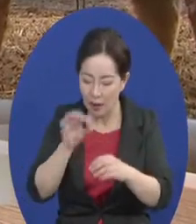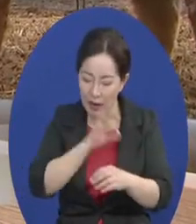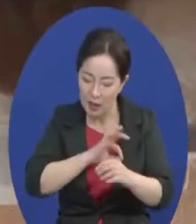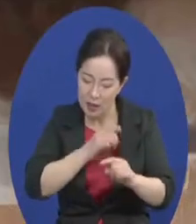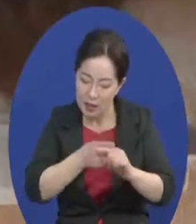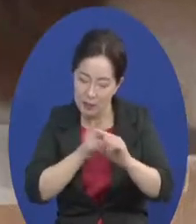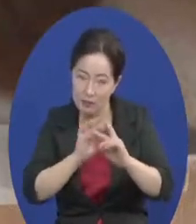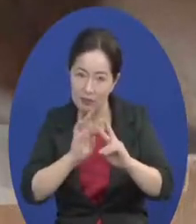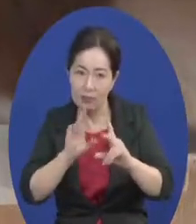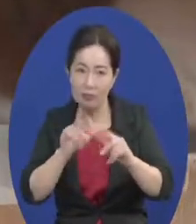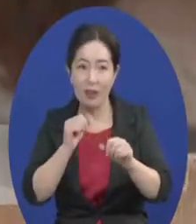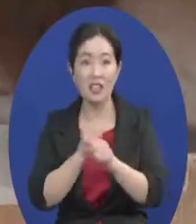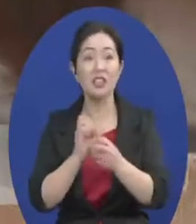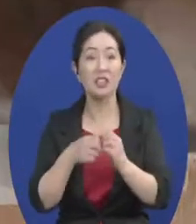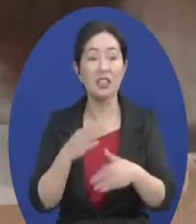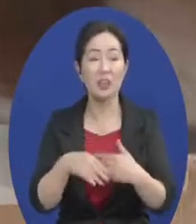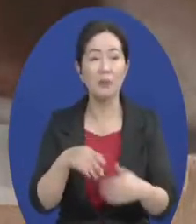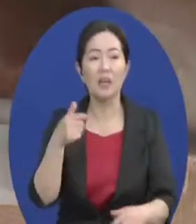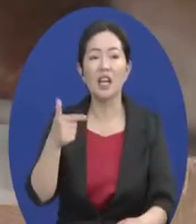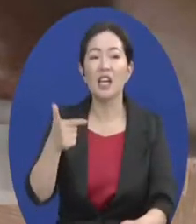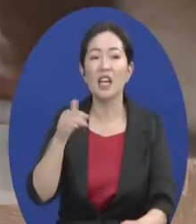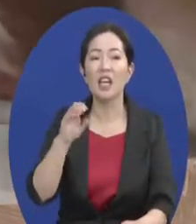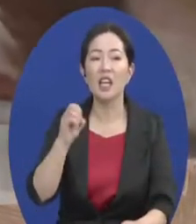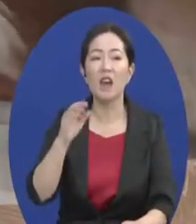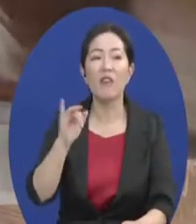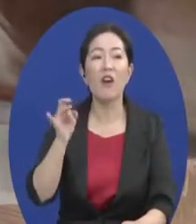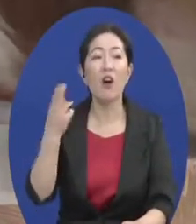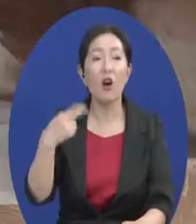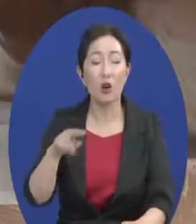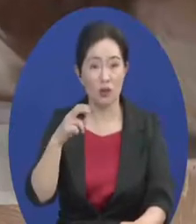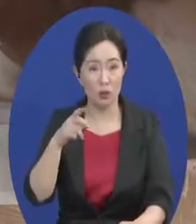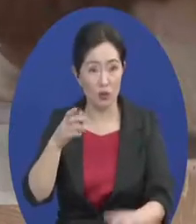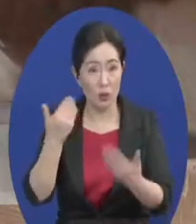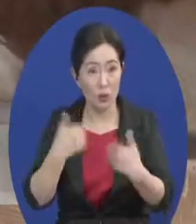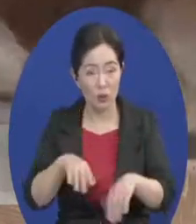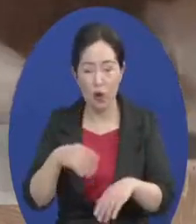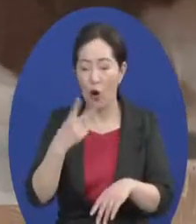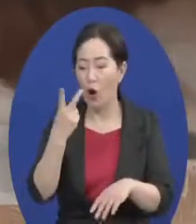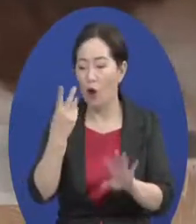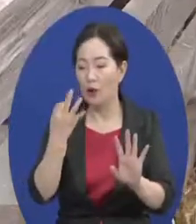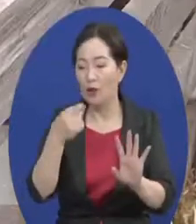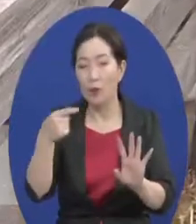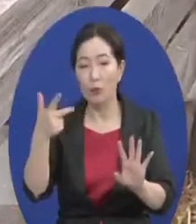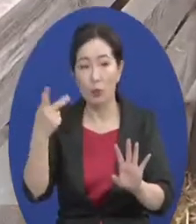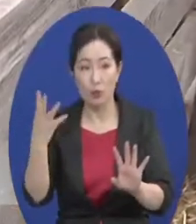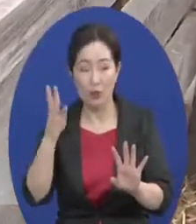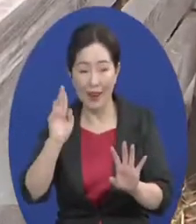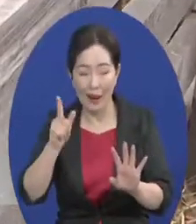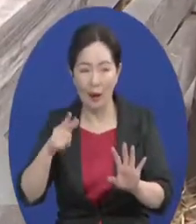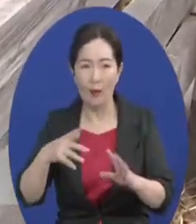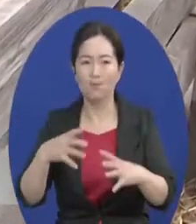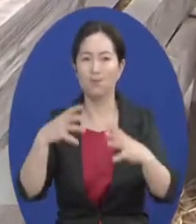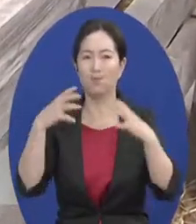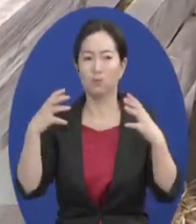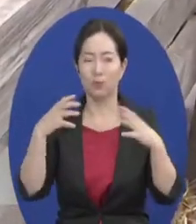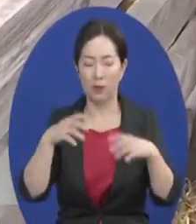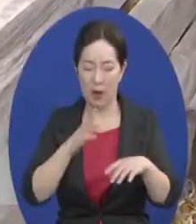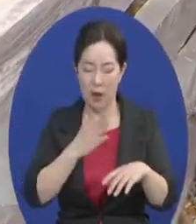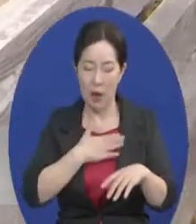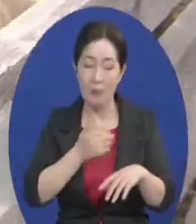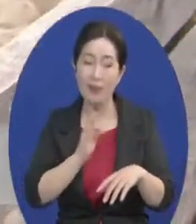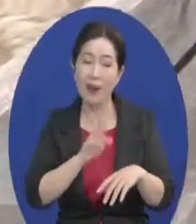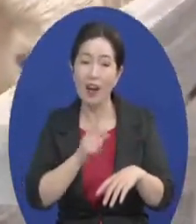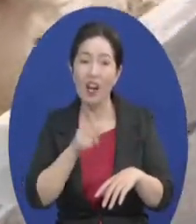үзүүлэлтүүдийг дээшлүүлэх ажлыг хийж байна. Грипорт үйлдвэрийн тугал төрхтөө 28-аас 34 кг нас бийнд хүрсэн эр үхрийн амьдын